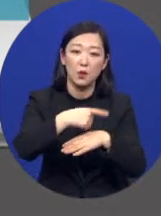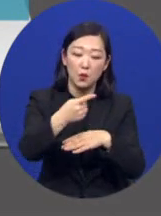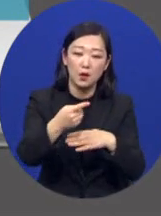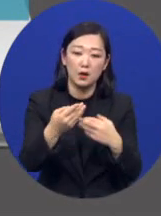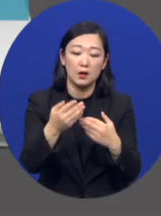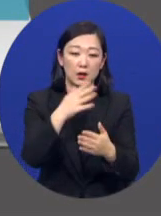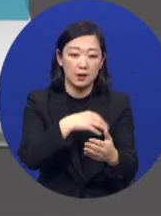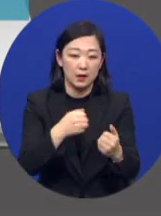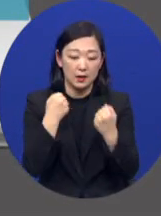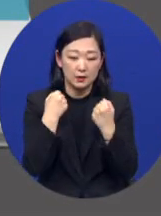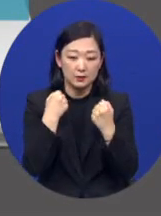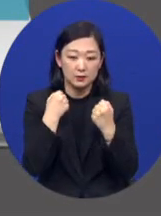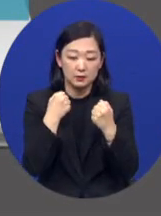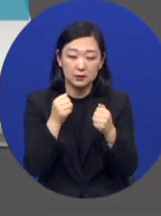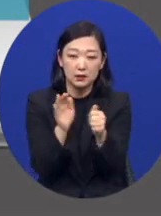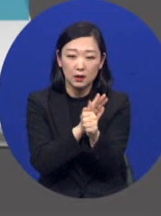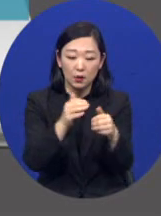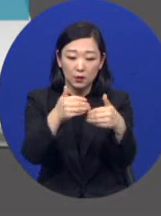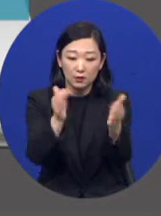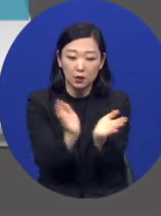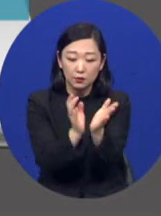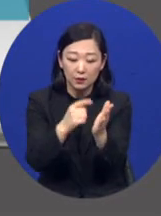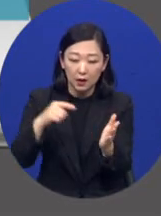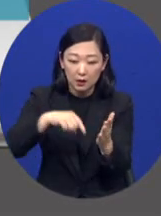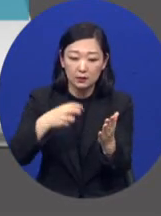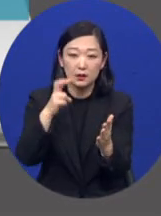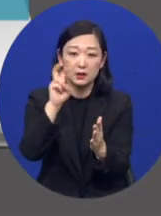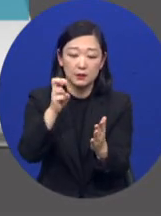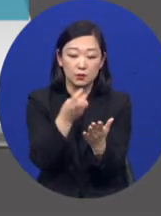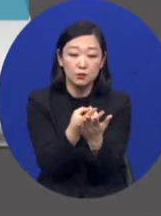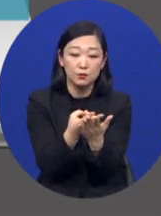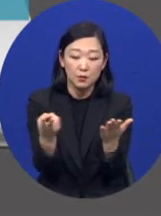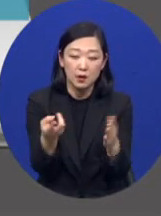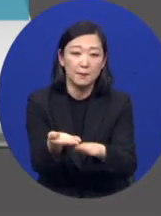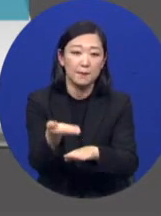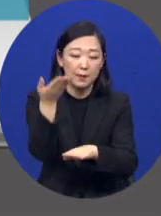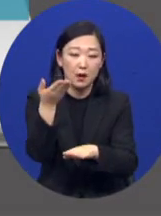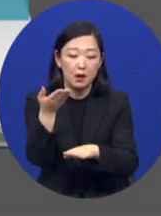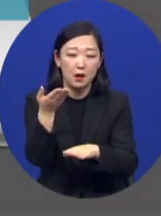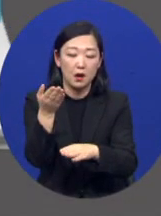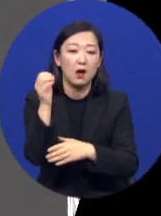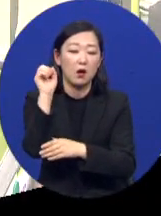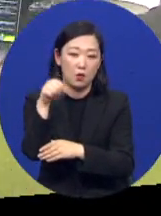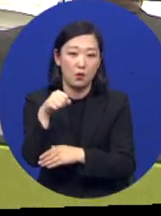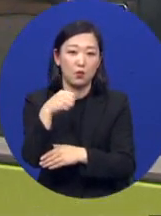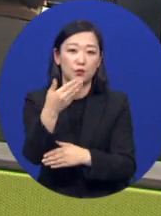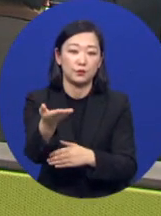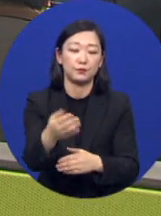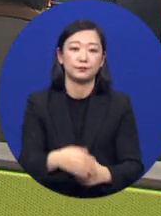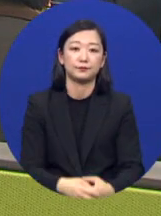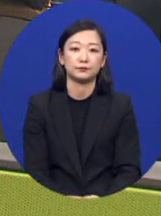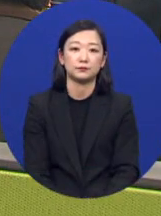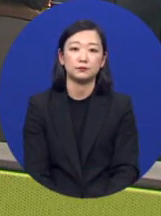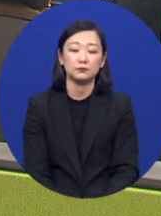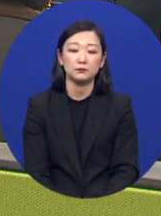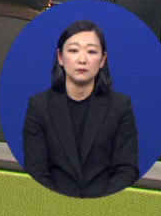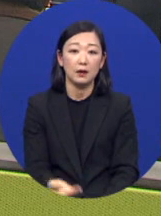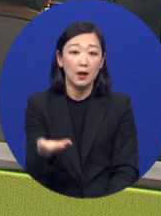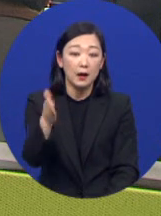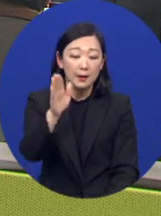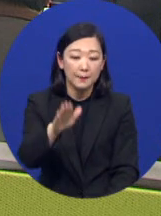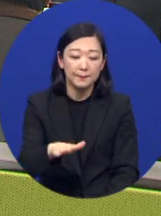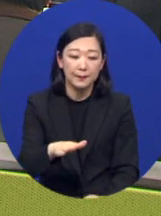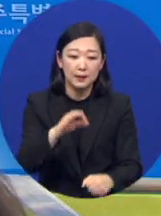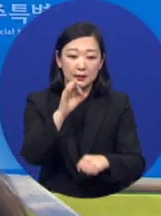제주 헬스케어타운 내에서는 30평상 이상 병원급인 경우 임차병원을 허용한 것입니다 다만